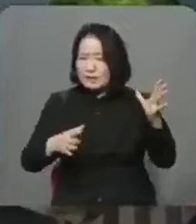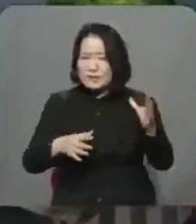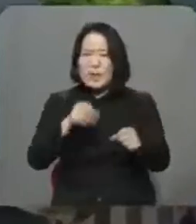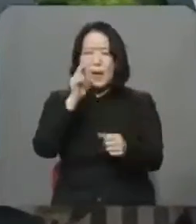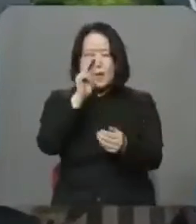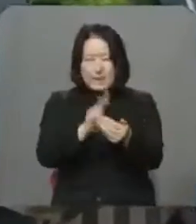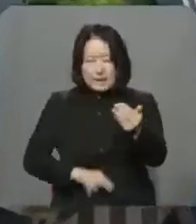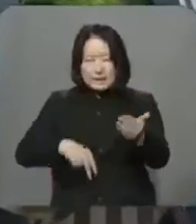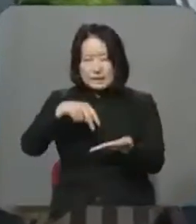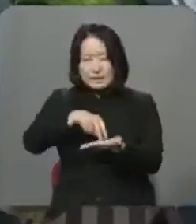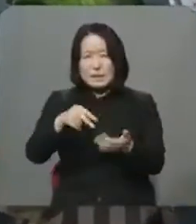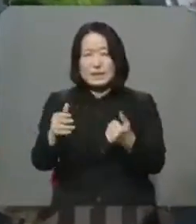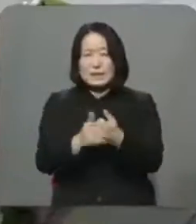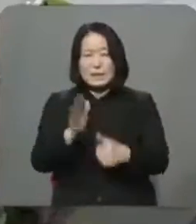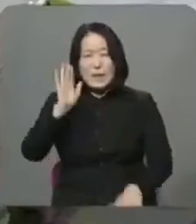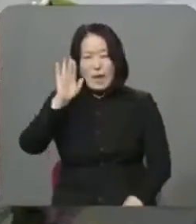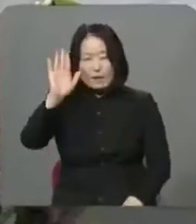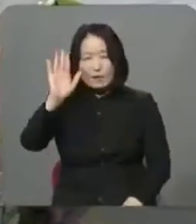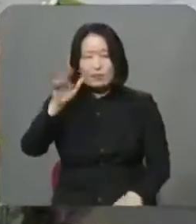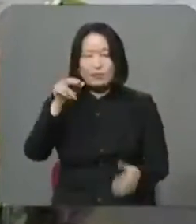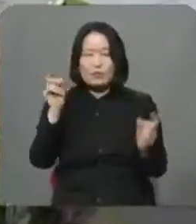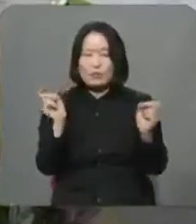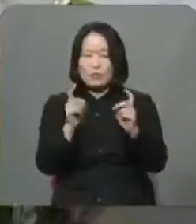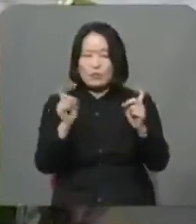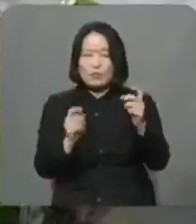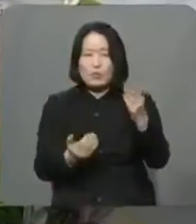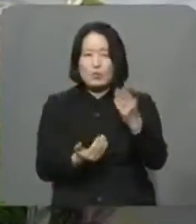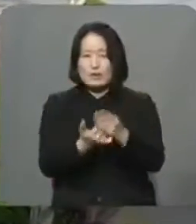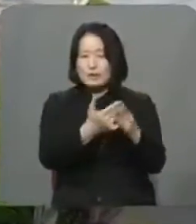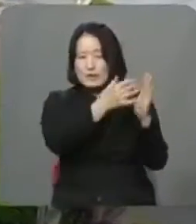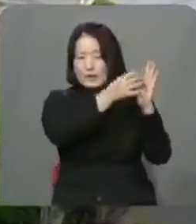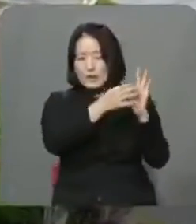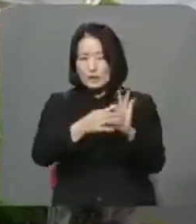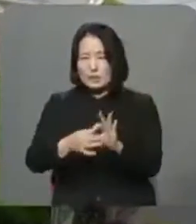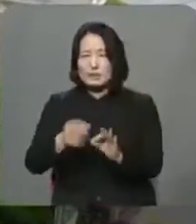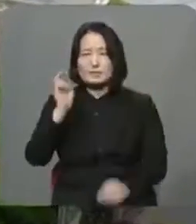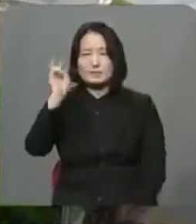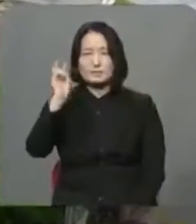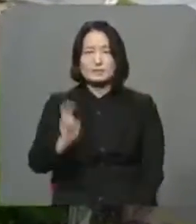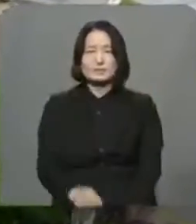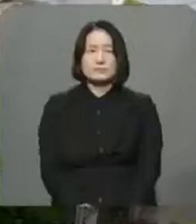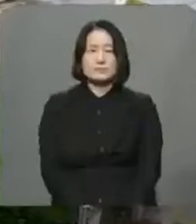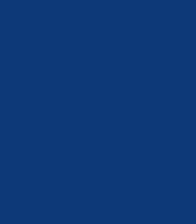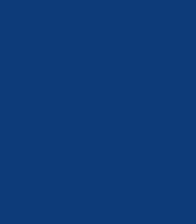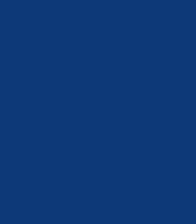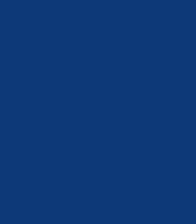밝히면서 이번 논란은 더 커질 전망입니다. KBS 뉴스 박상용입니다.